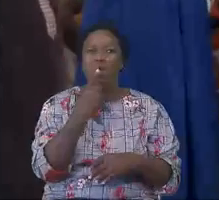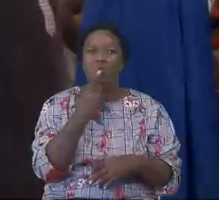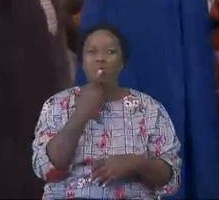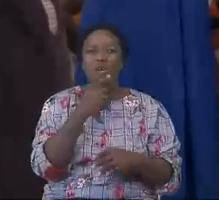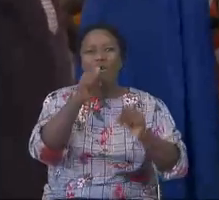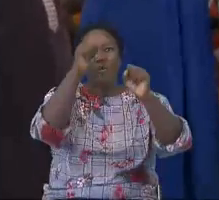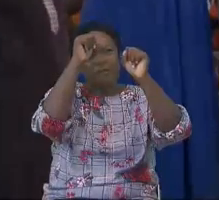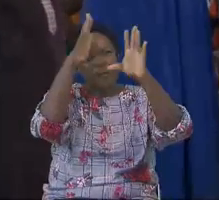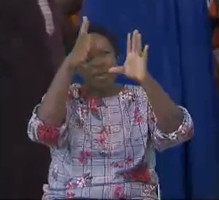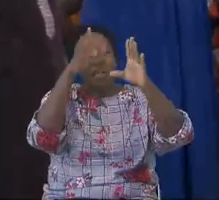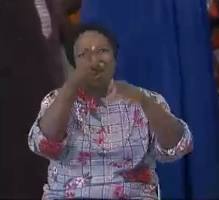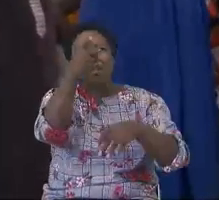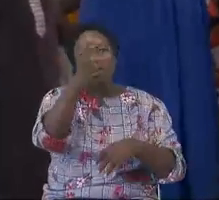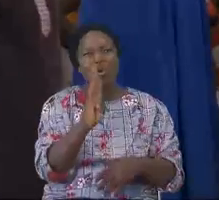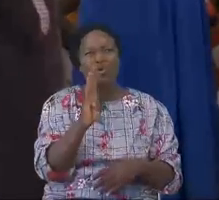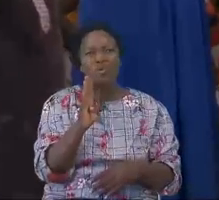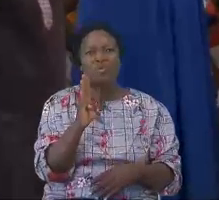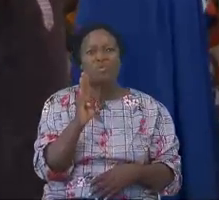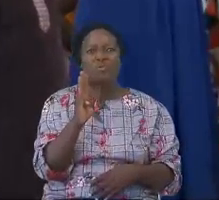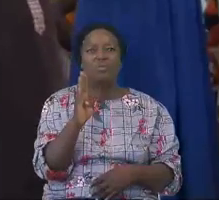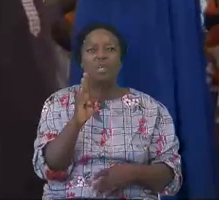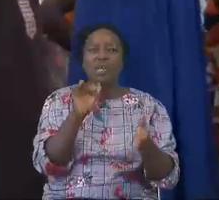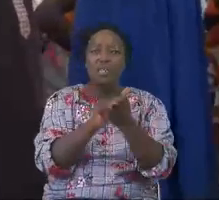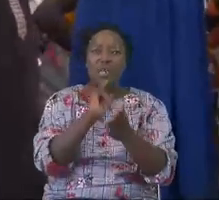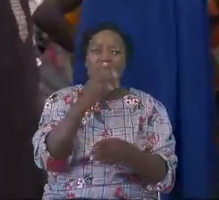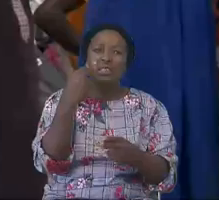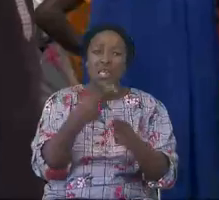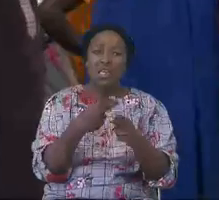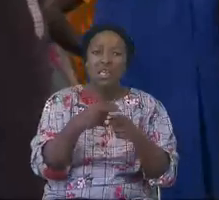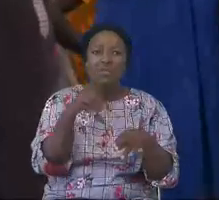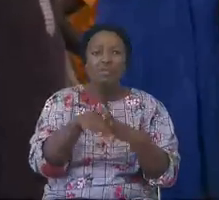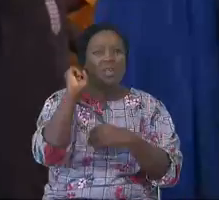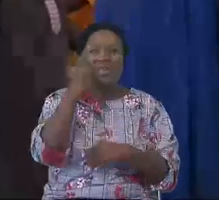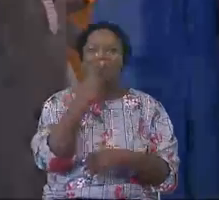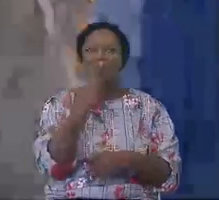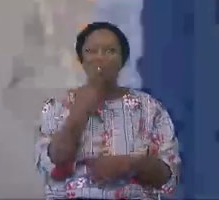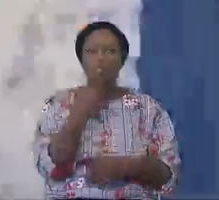Il n'avait pas le nom de Satan dans sa bouche, Père.